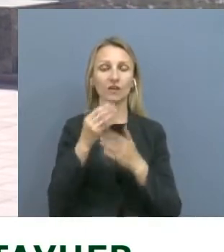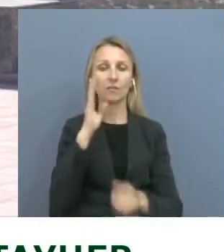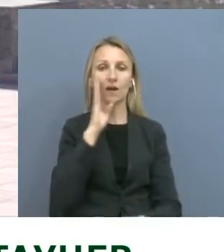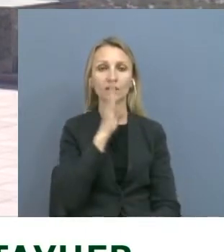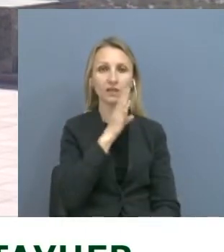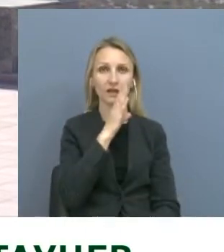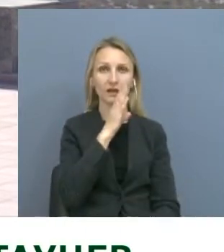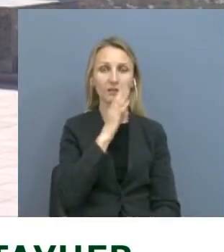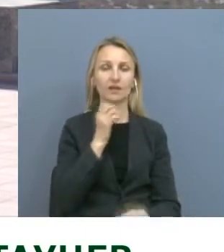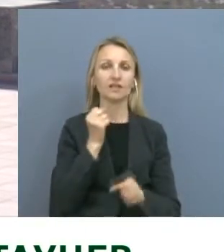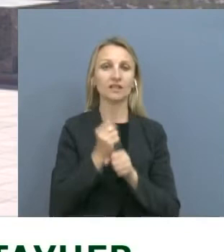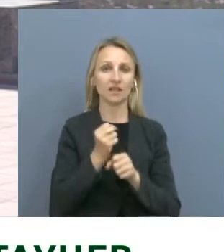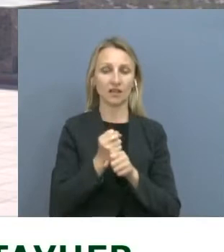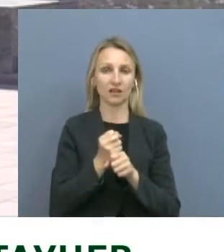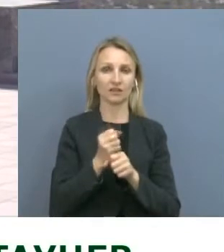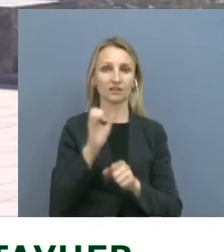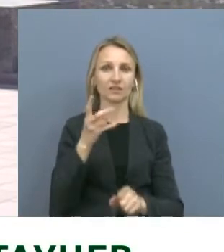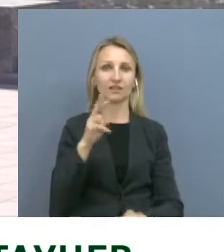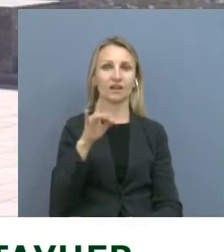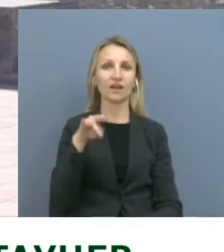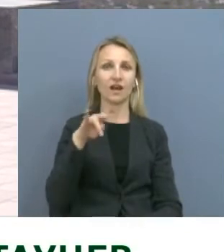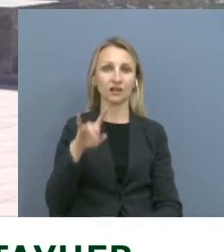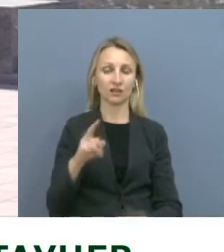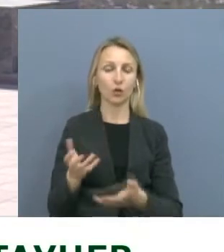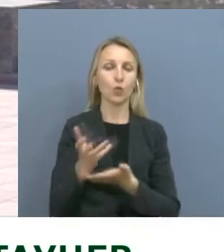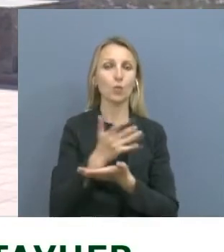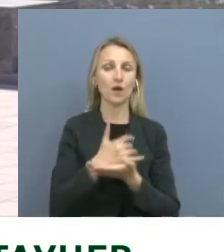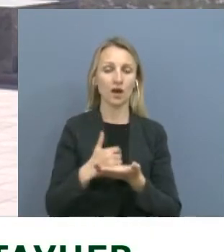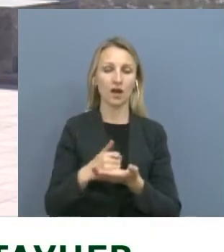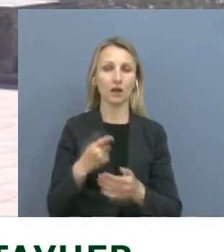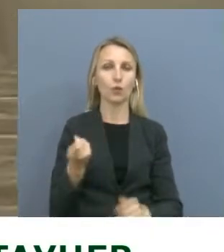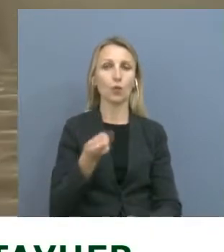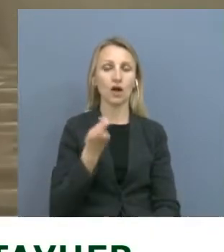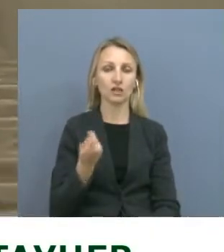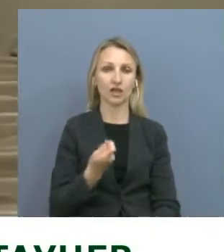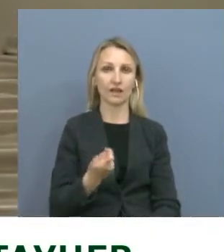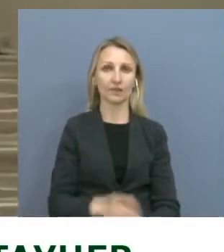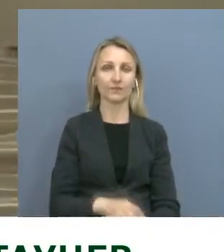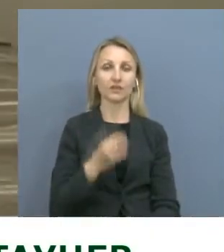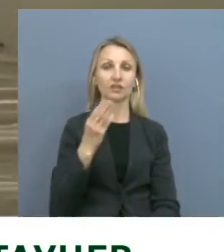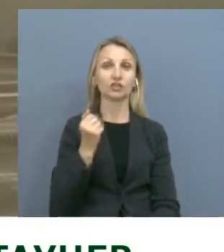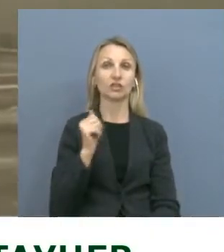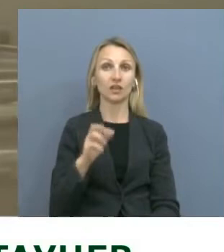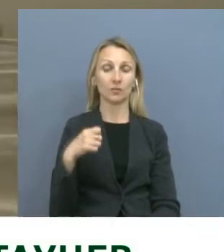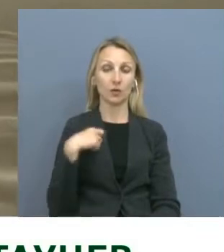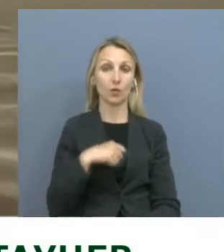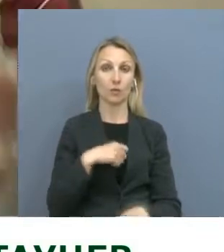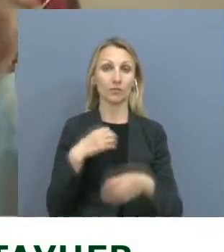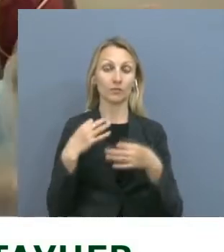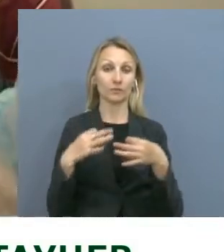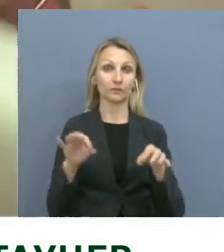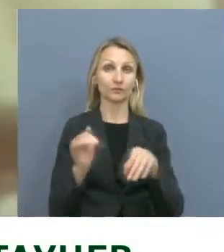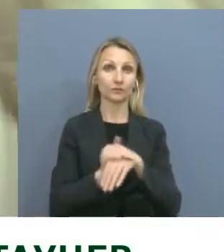делали снаряды для фронта, убирали урожай в полях. Штаб добровольцев Акмолинской области